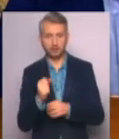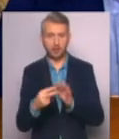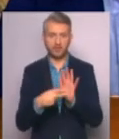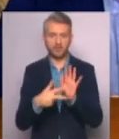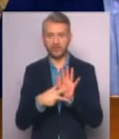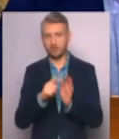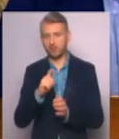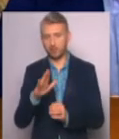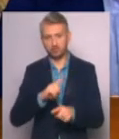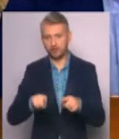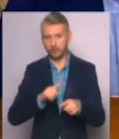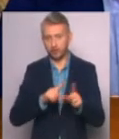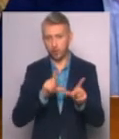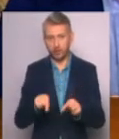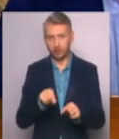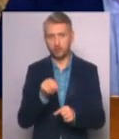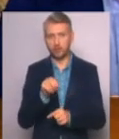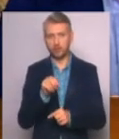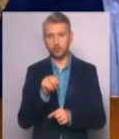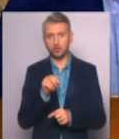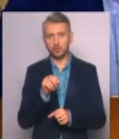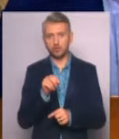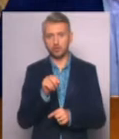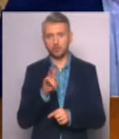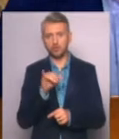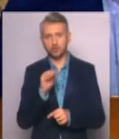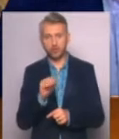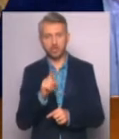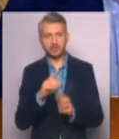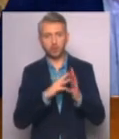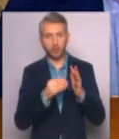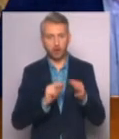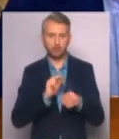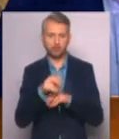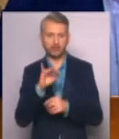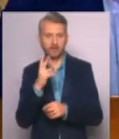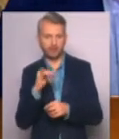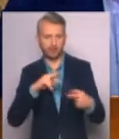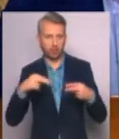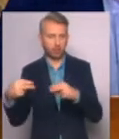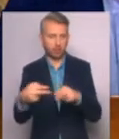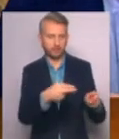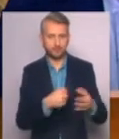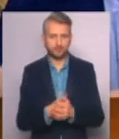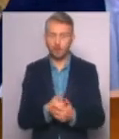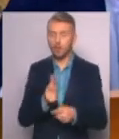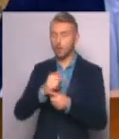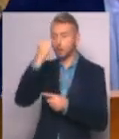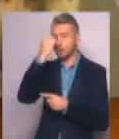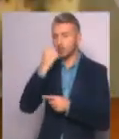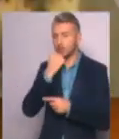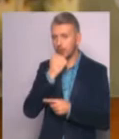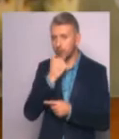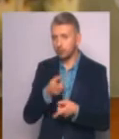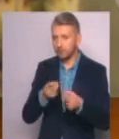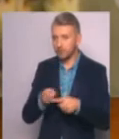хвилин, ну, швидше доїхати, ніж з Виноградаря через Нівки там ще. Так, дуже дякуємо, дуже дякуємо.